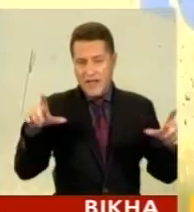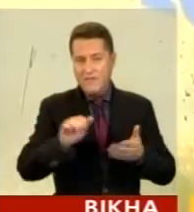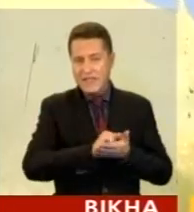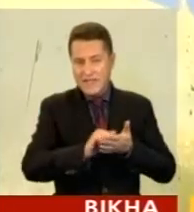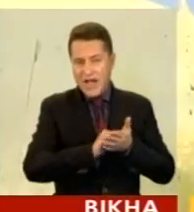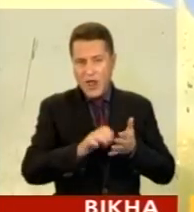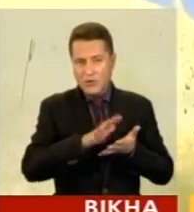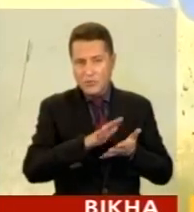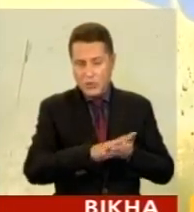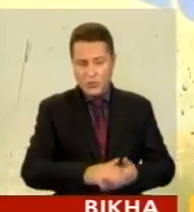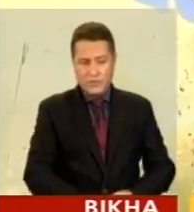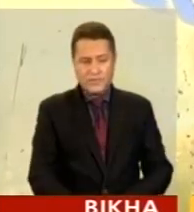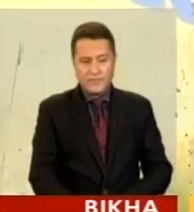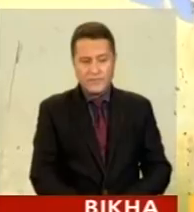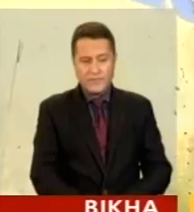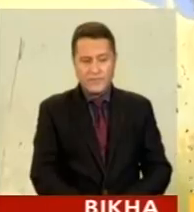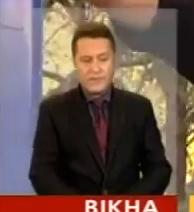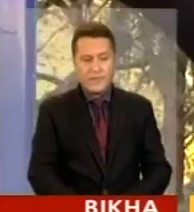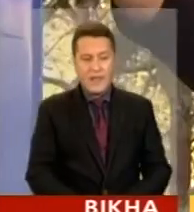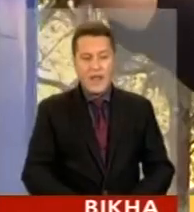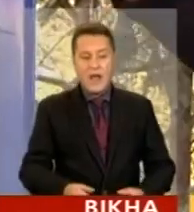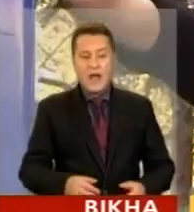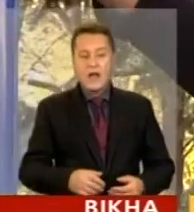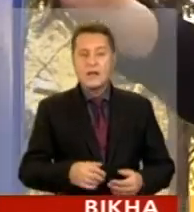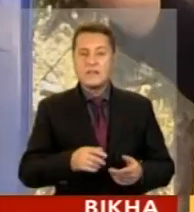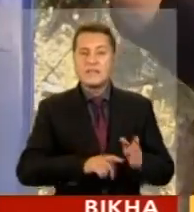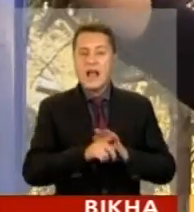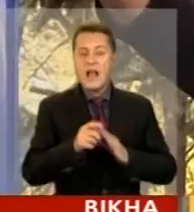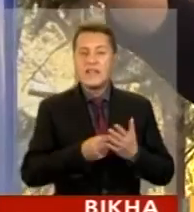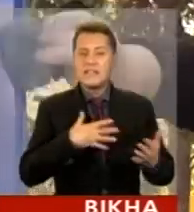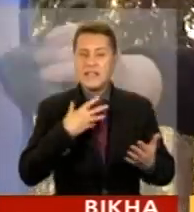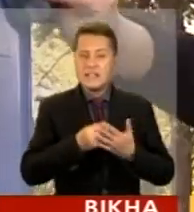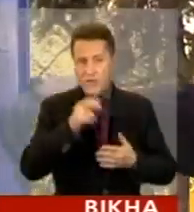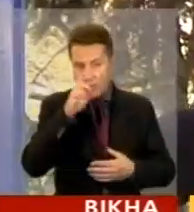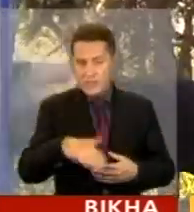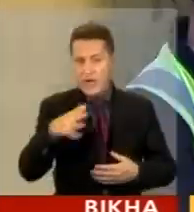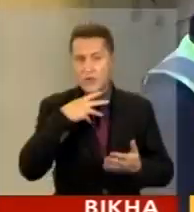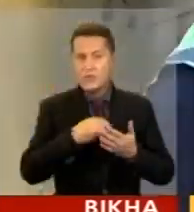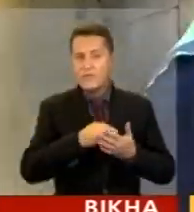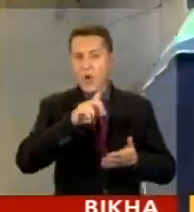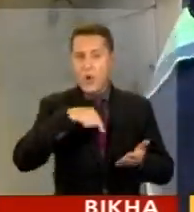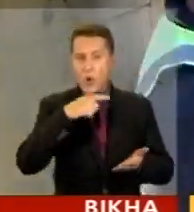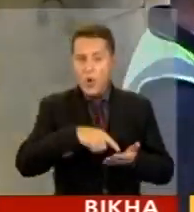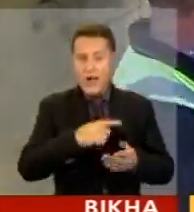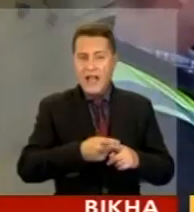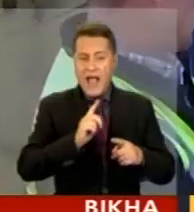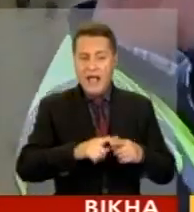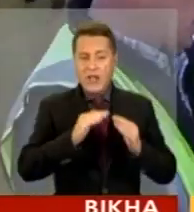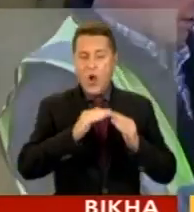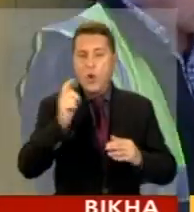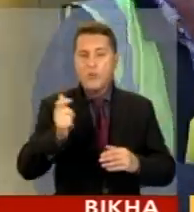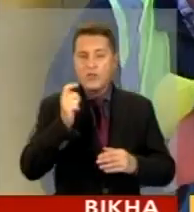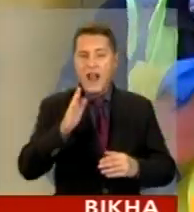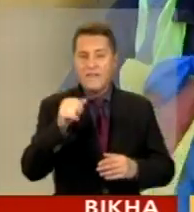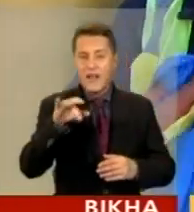за переконаннями. Більше стали цінити свою країну, свій міст. А це комунальник Вадим.